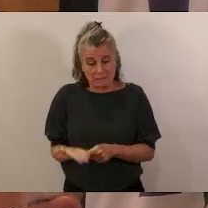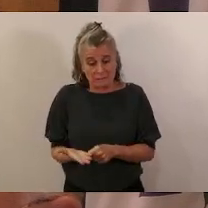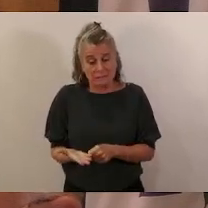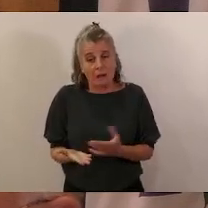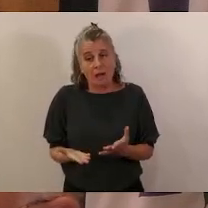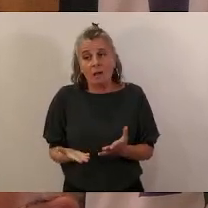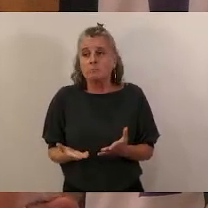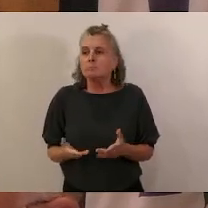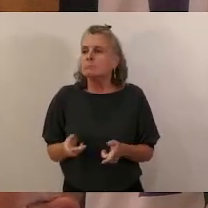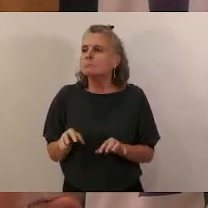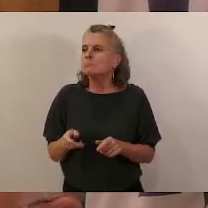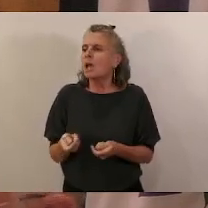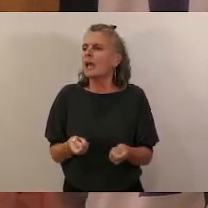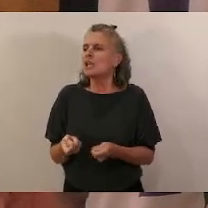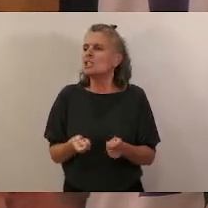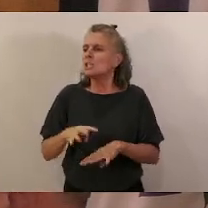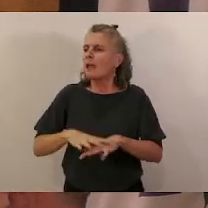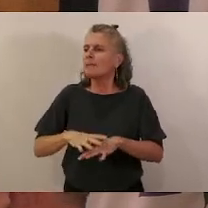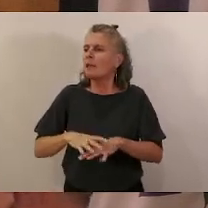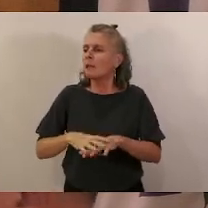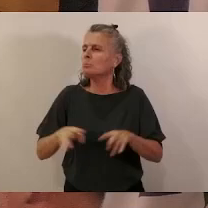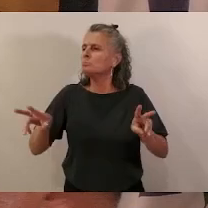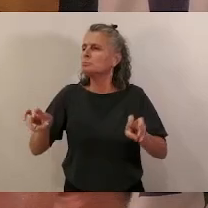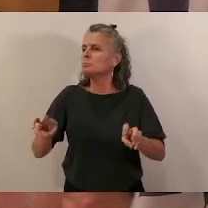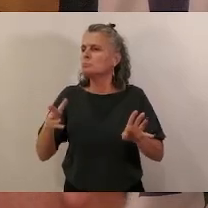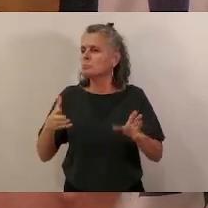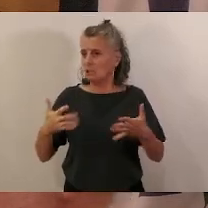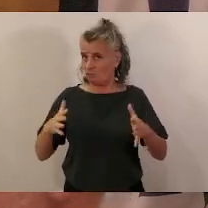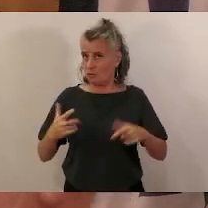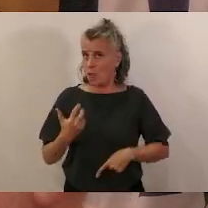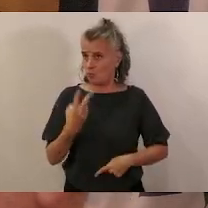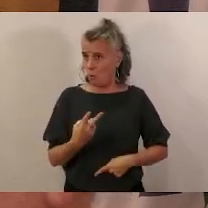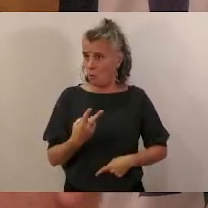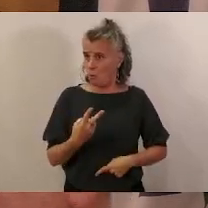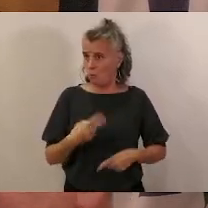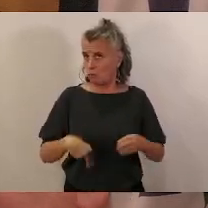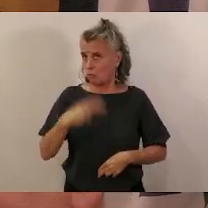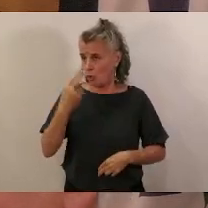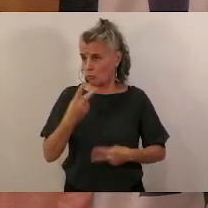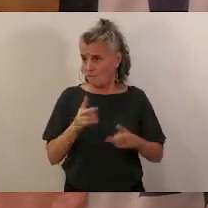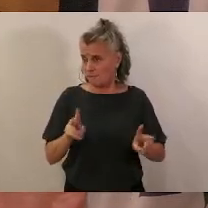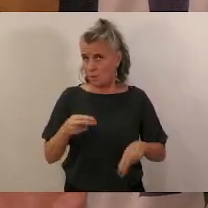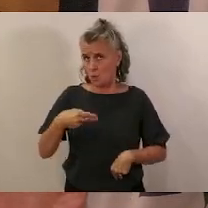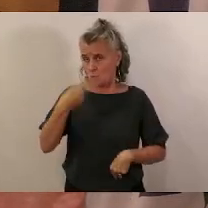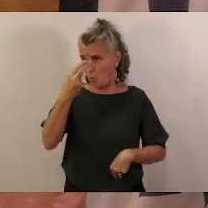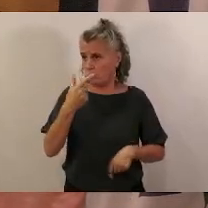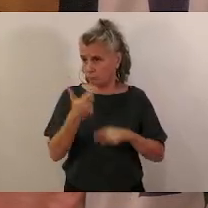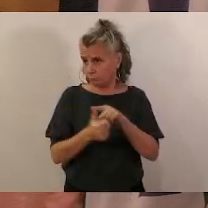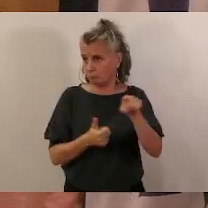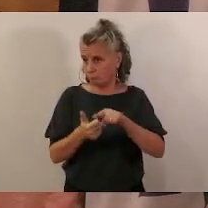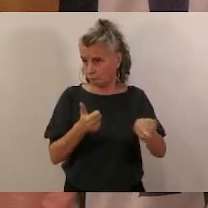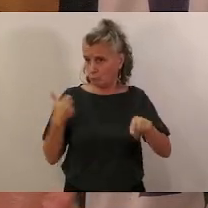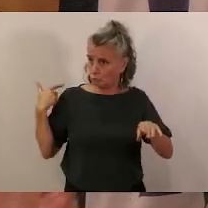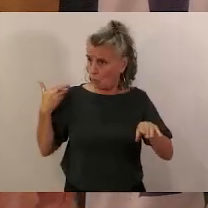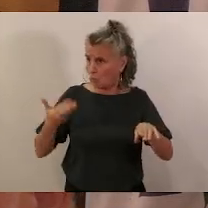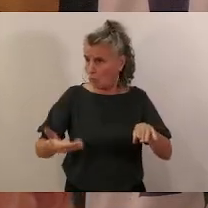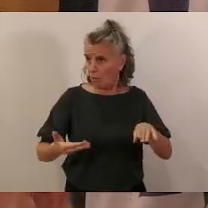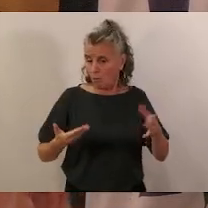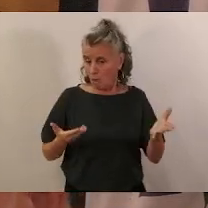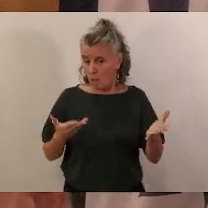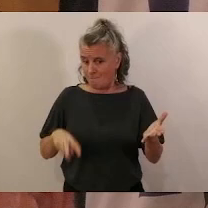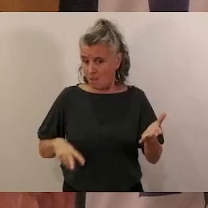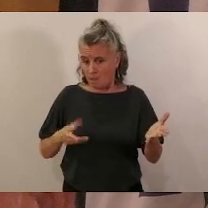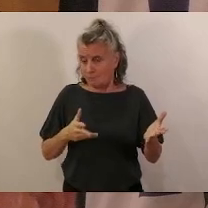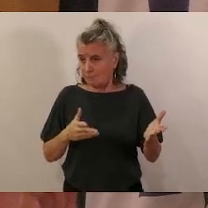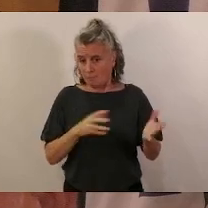quartier, je rappelle qu'il y en a deux qui existent déjà dans le nord de la ville depuis longtemps, entre pleinement en résonance et complètement intégré à l'intérieur de cette